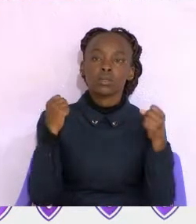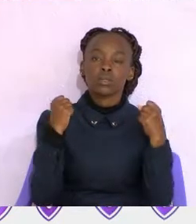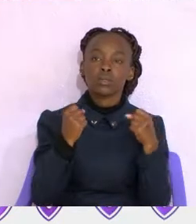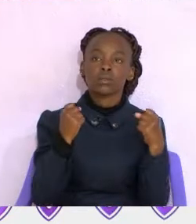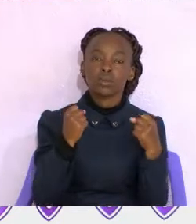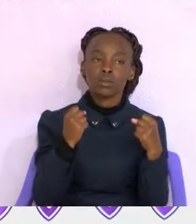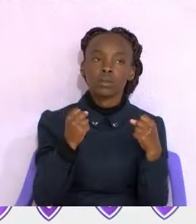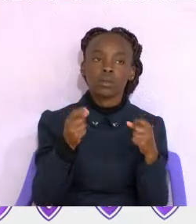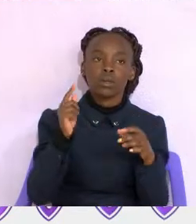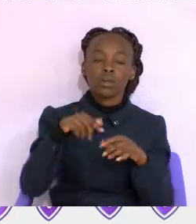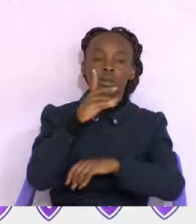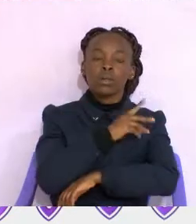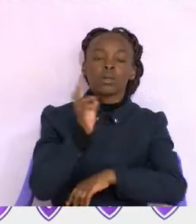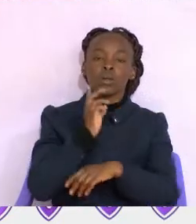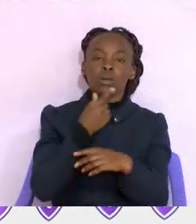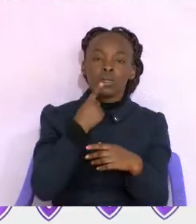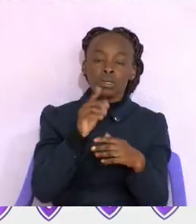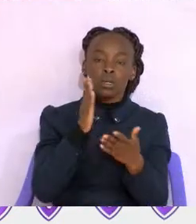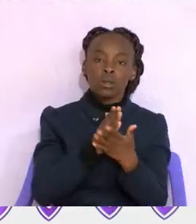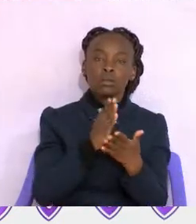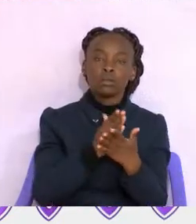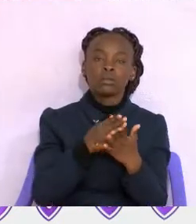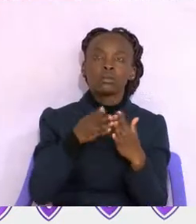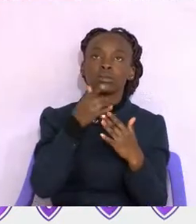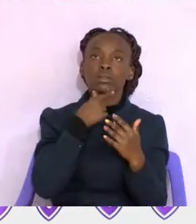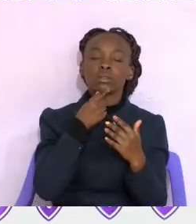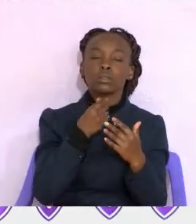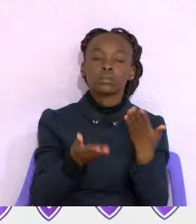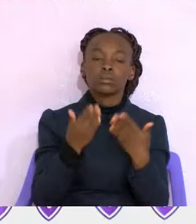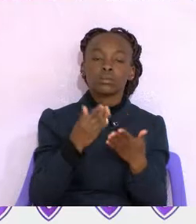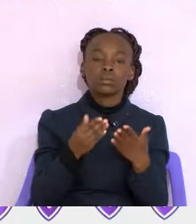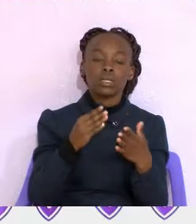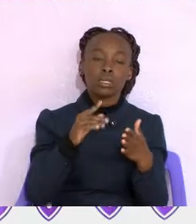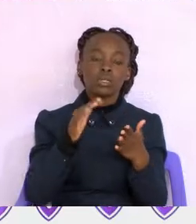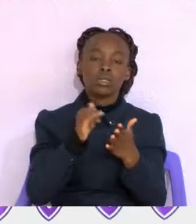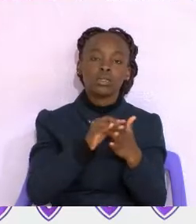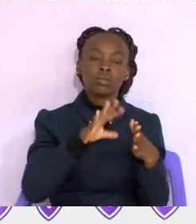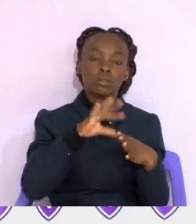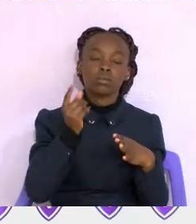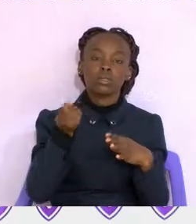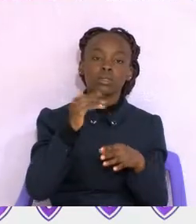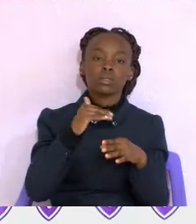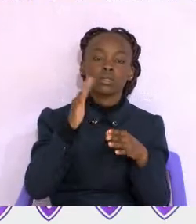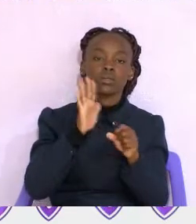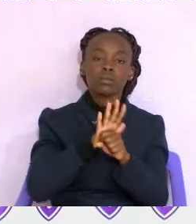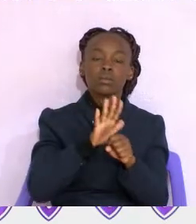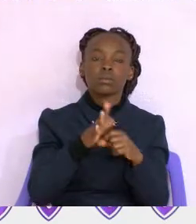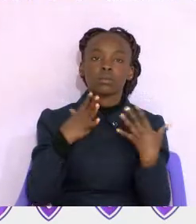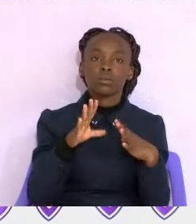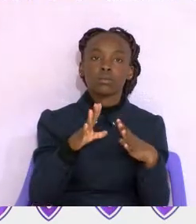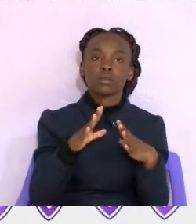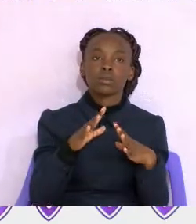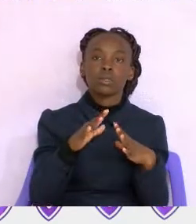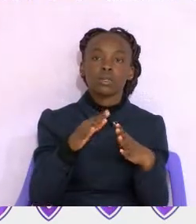Baba tunaendelea kukusema ndio Bwana. Wacha roho ya ushujaha ikaingie kwa wingi. Mungu mtakatifu wacha roho ya kufadhaika